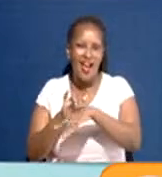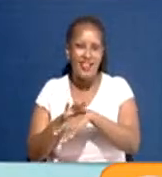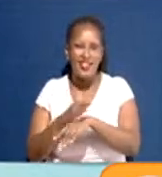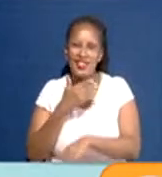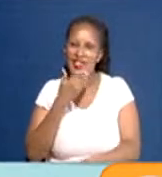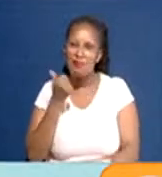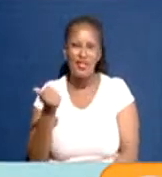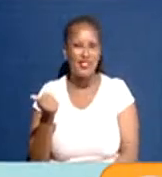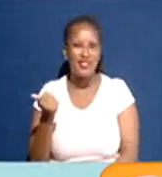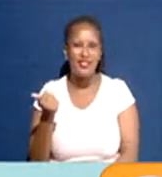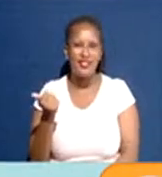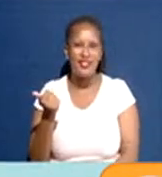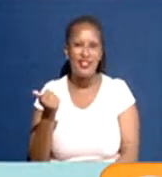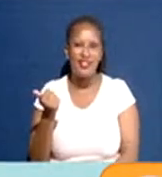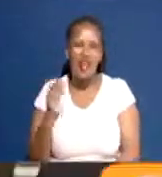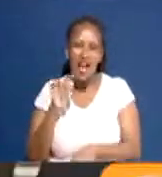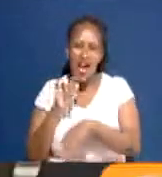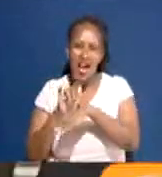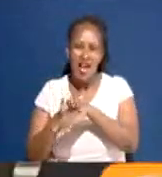best.